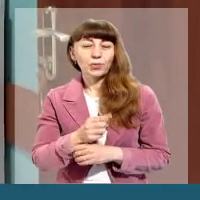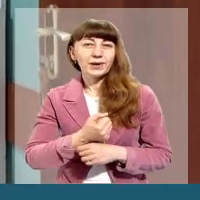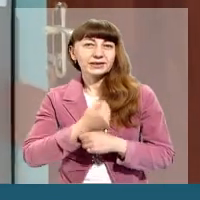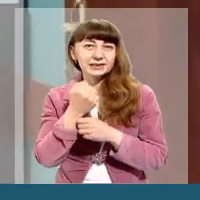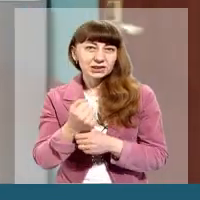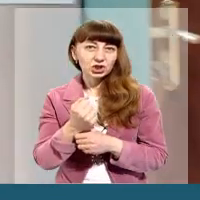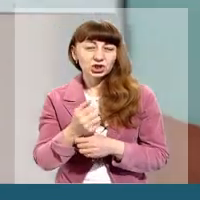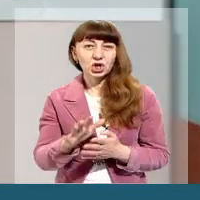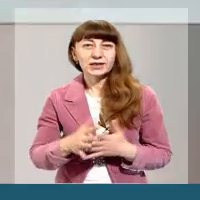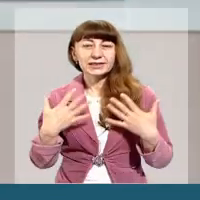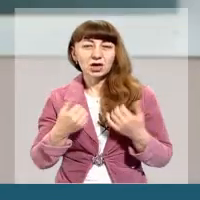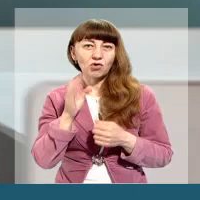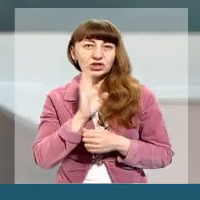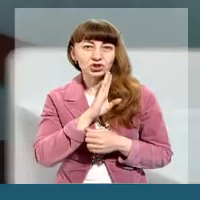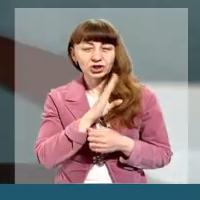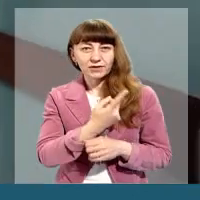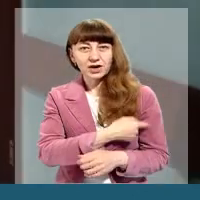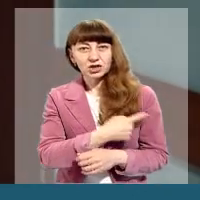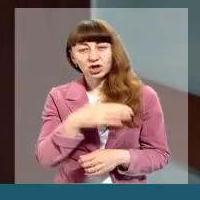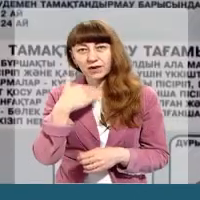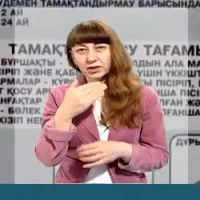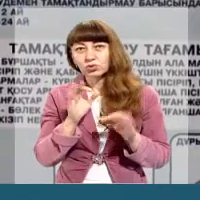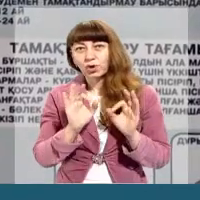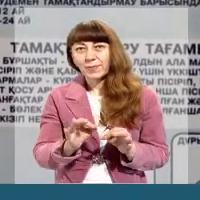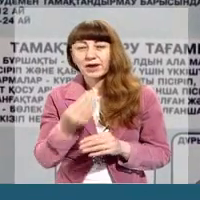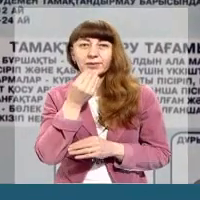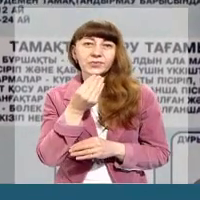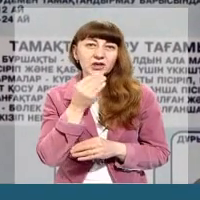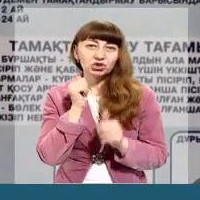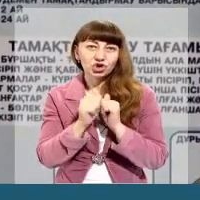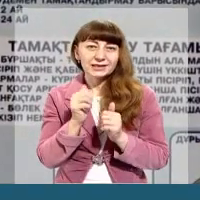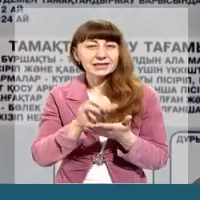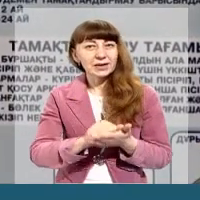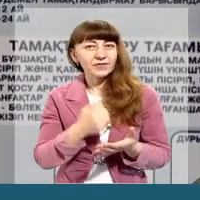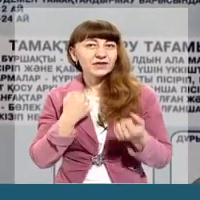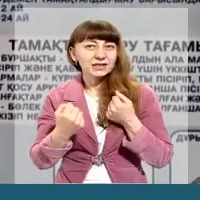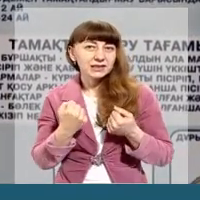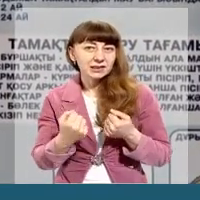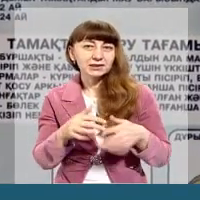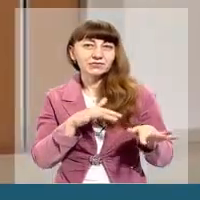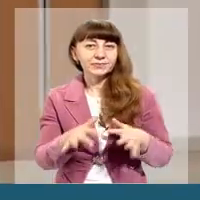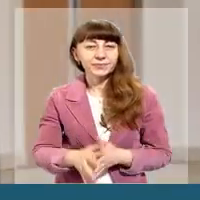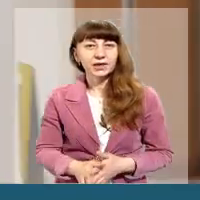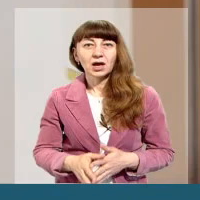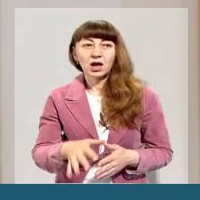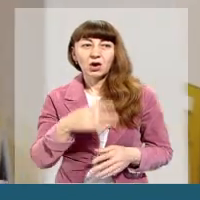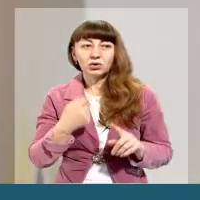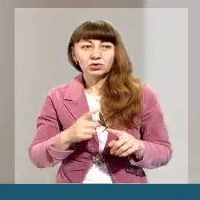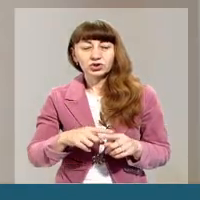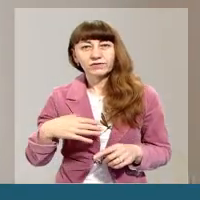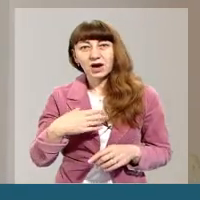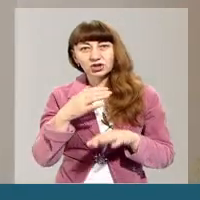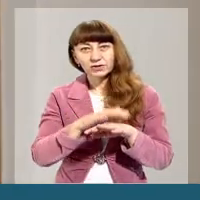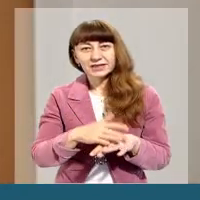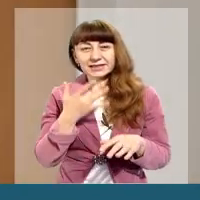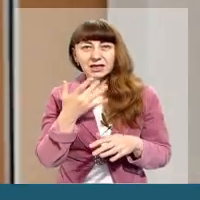поддерживать репродуктивное здоровье, врачи советуют правильно питаться, как можно чаще заниматься физическими активностями. Немаловажным фактором